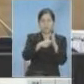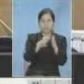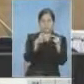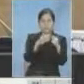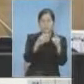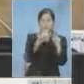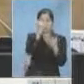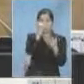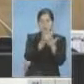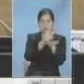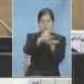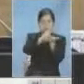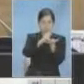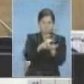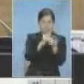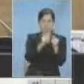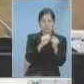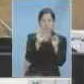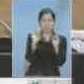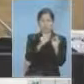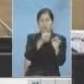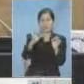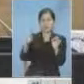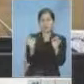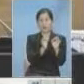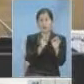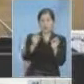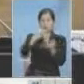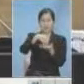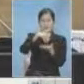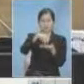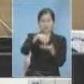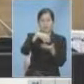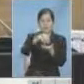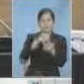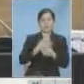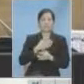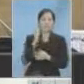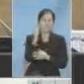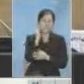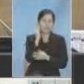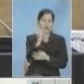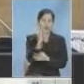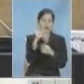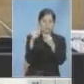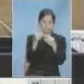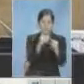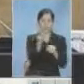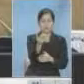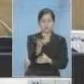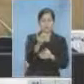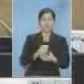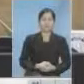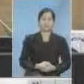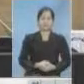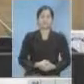านก็อลัมพบทของท่านอยู่นะครับผมก็ฟังมาตลอดนะครับว่าเมื่อไหร่จะเข้านะครับเอาเข้าเลยท่านสัมพันธ์นะ